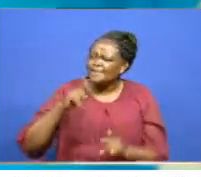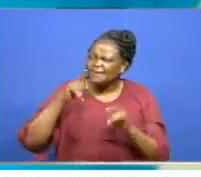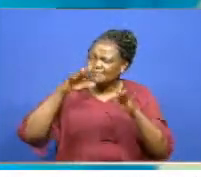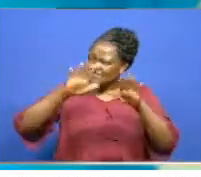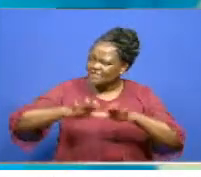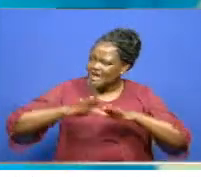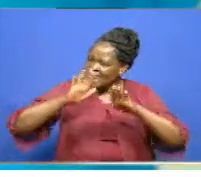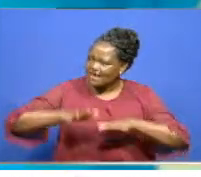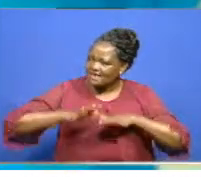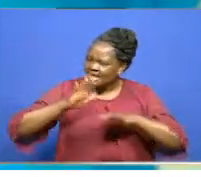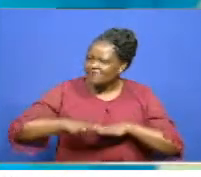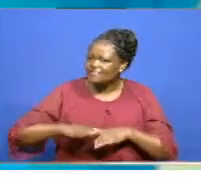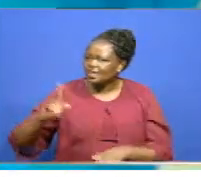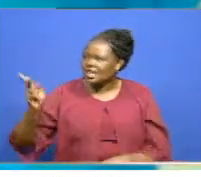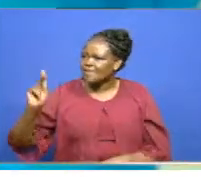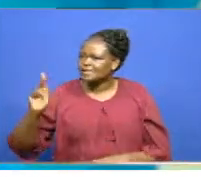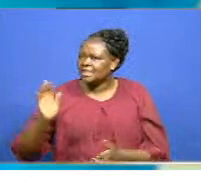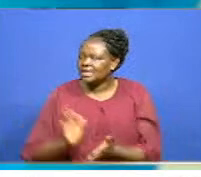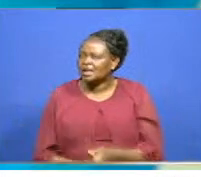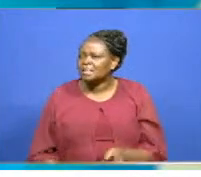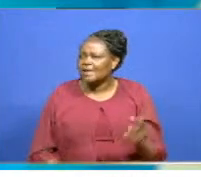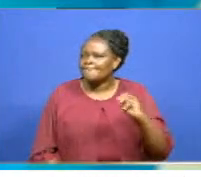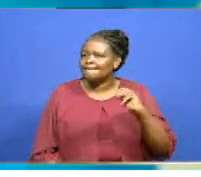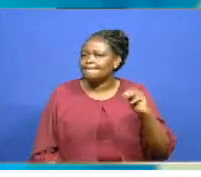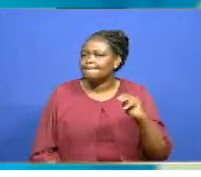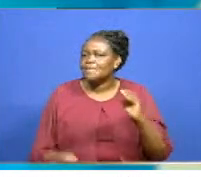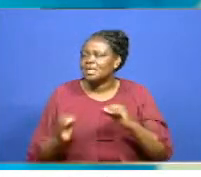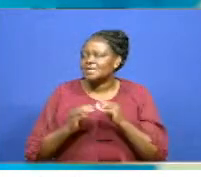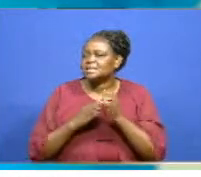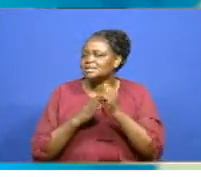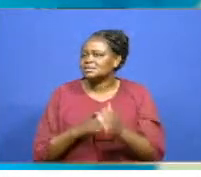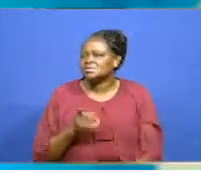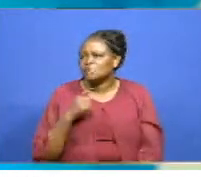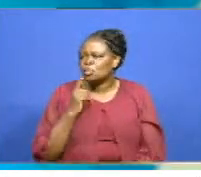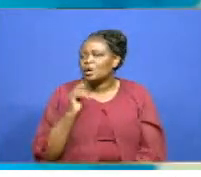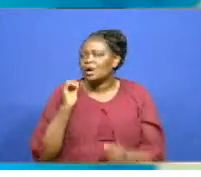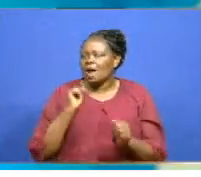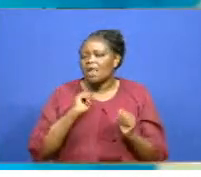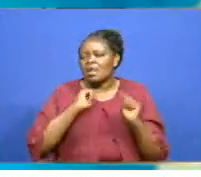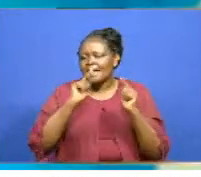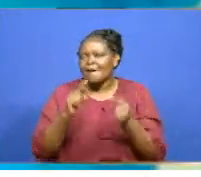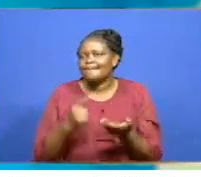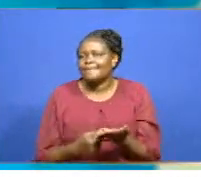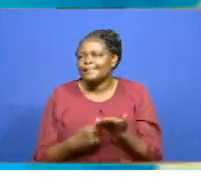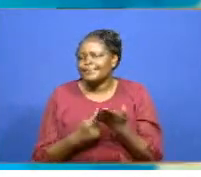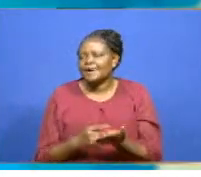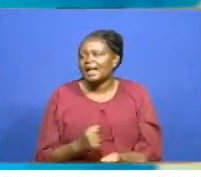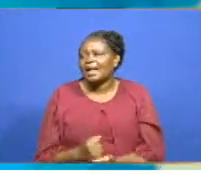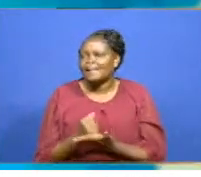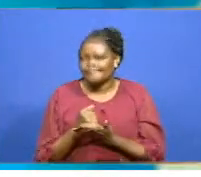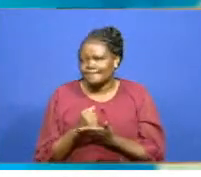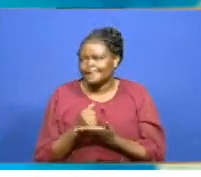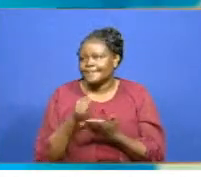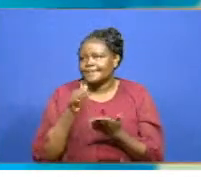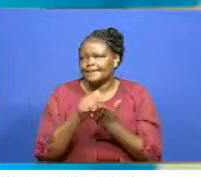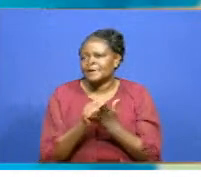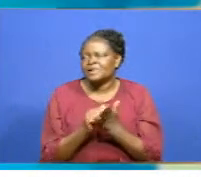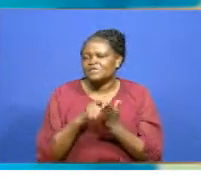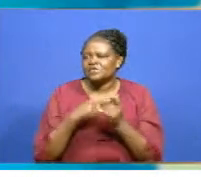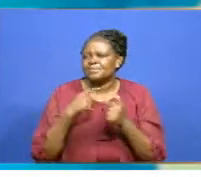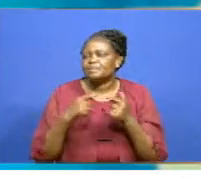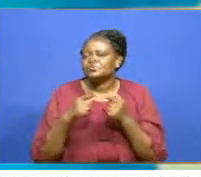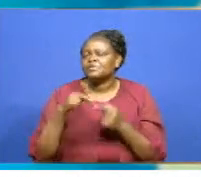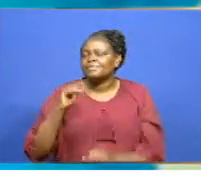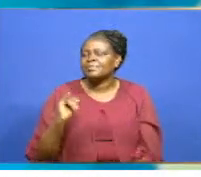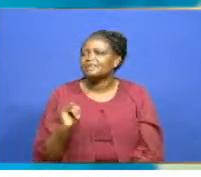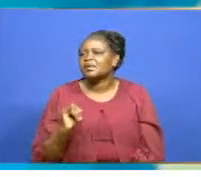wa Kabuchai na Matungu waweze kuelect leaders ambao watakuja na waweze kusaidia kumove agenda ya hii process ya BBI